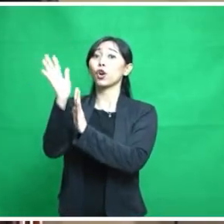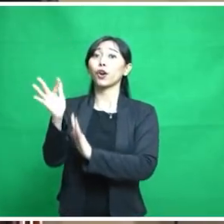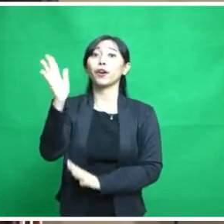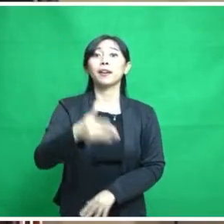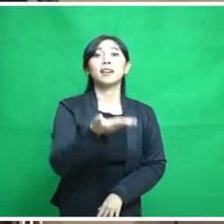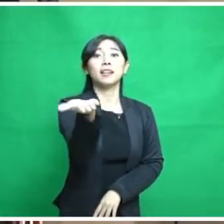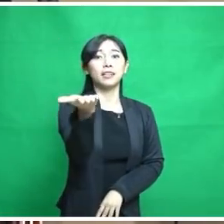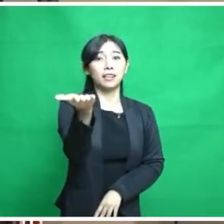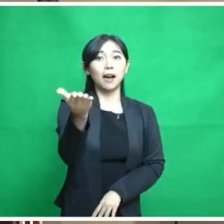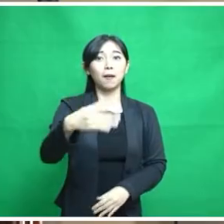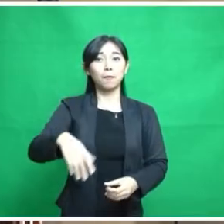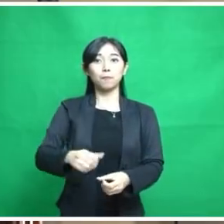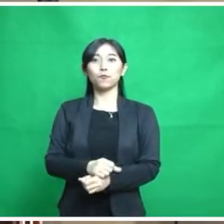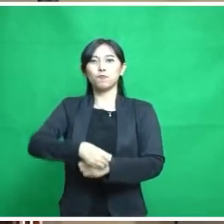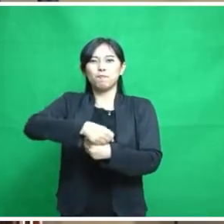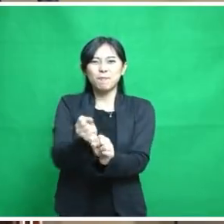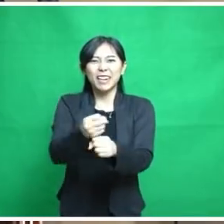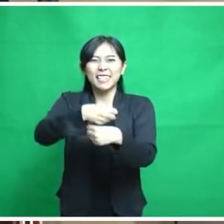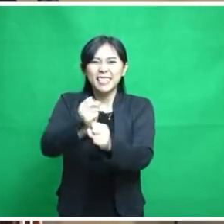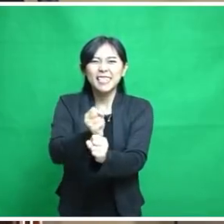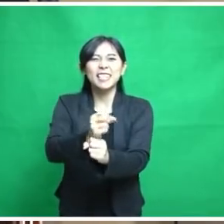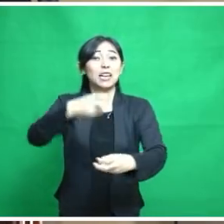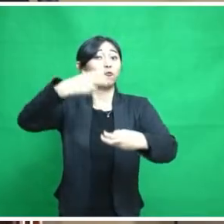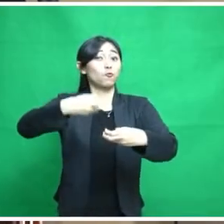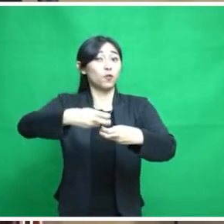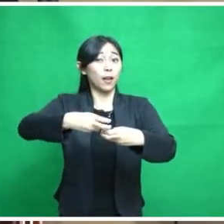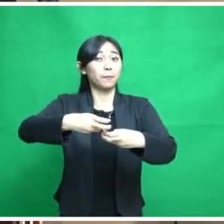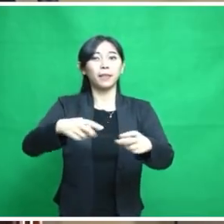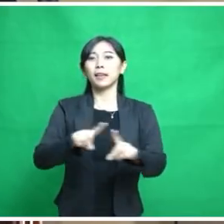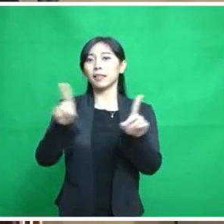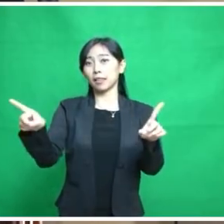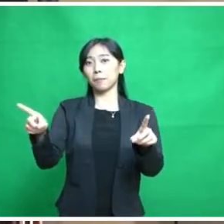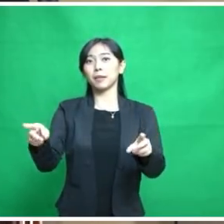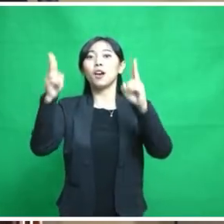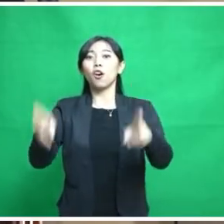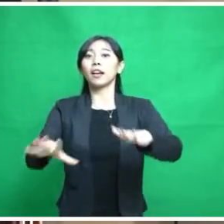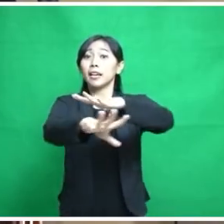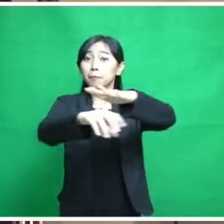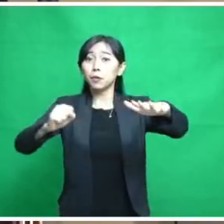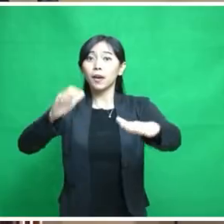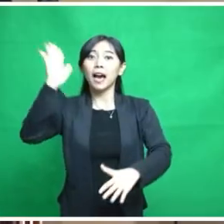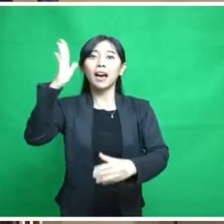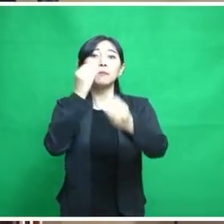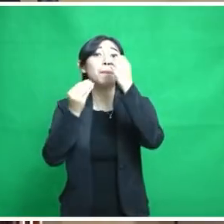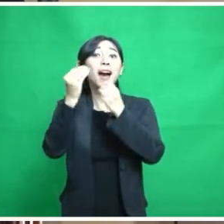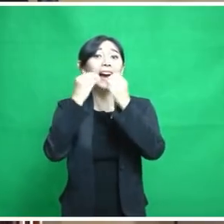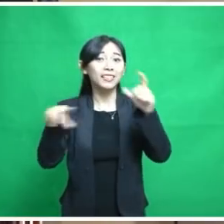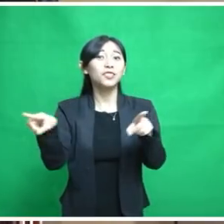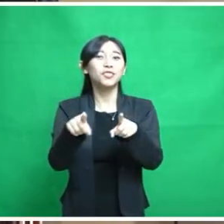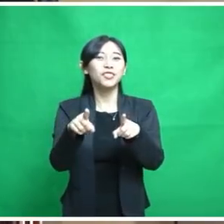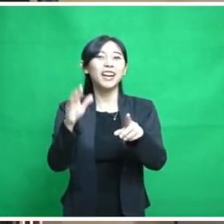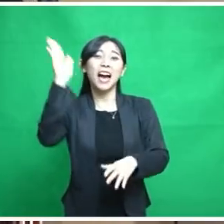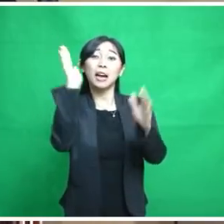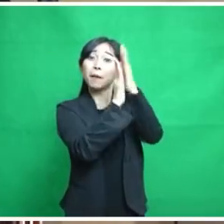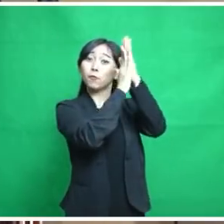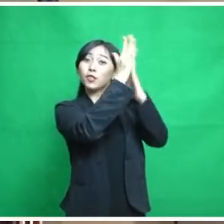telah kau hasilkan dengan bersusah-susah. Tetapi orang yang menuainya akan memakannya juga dan akan